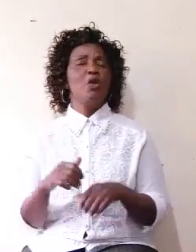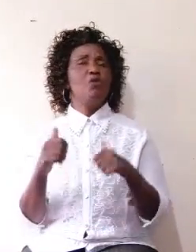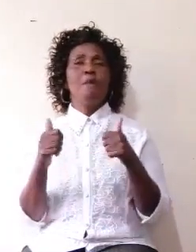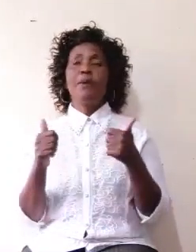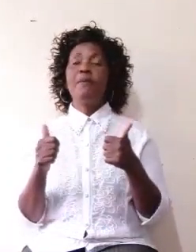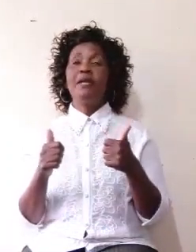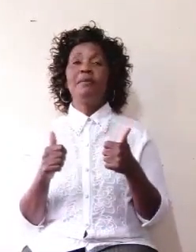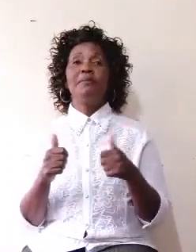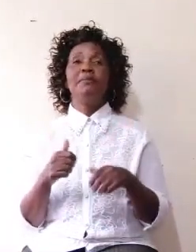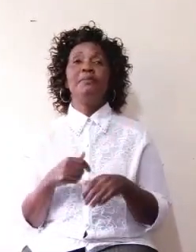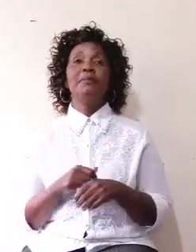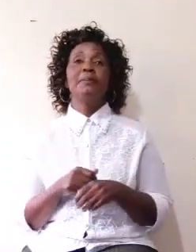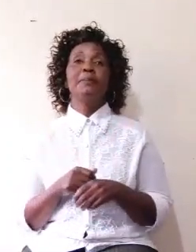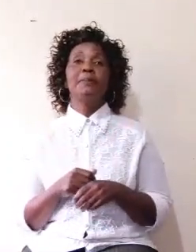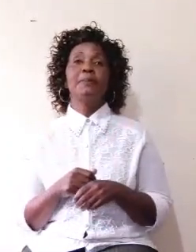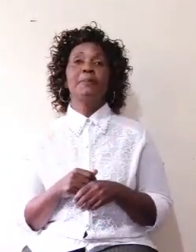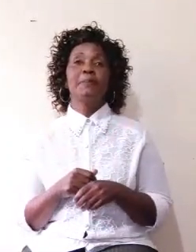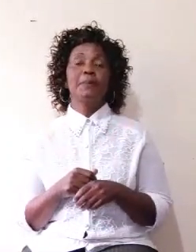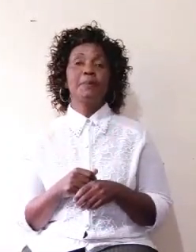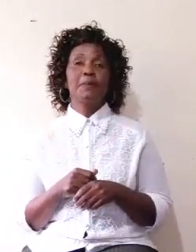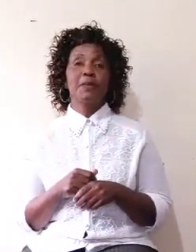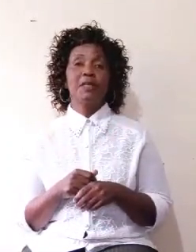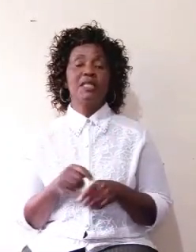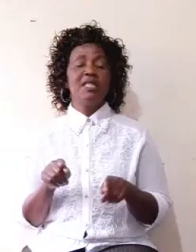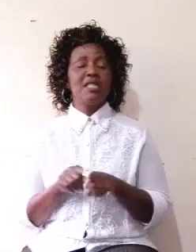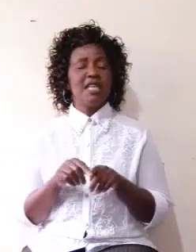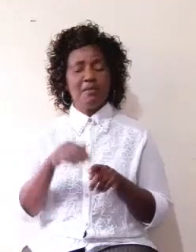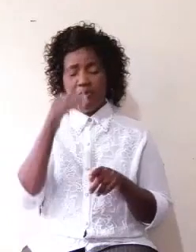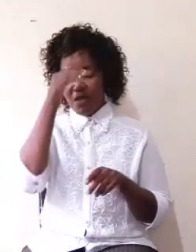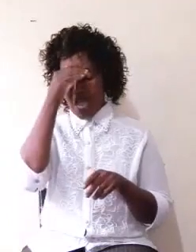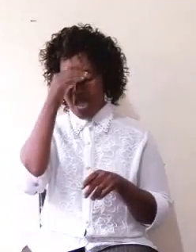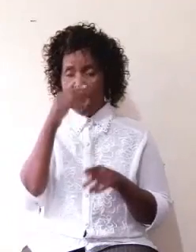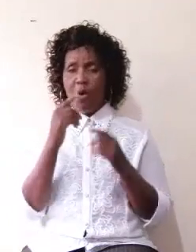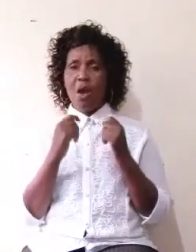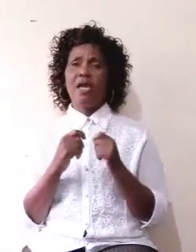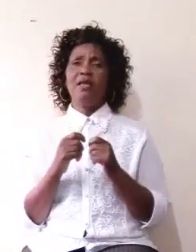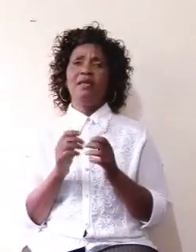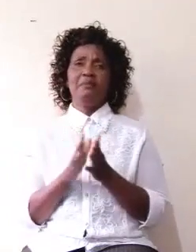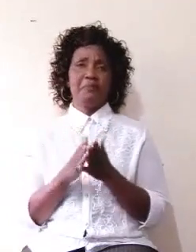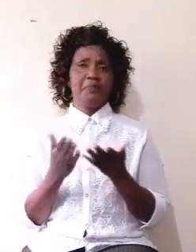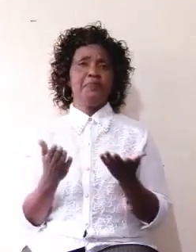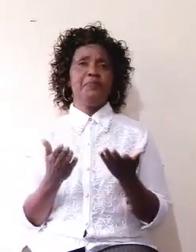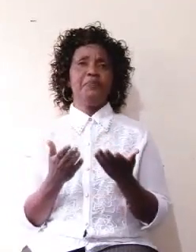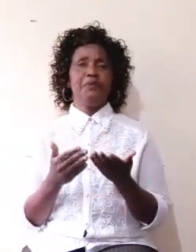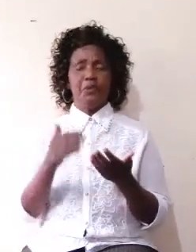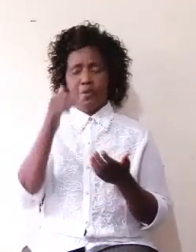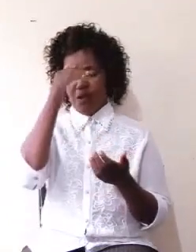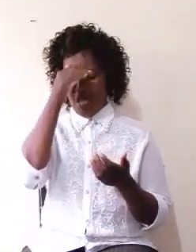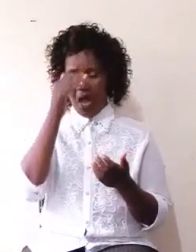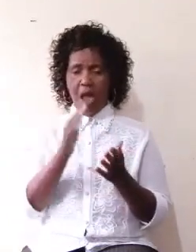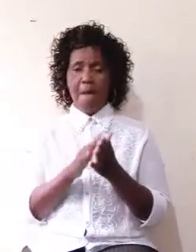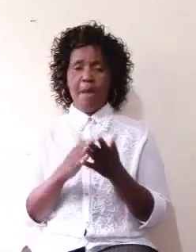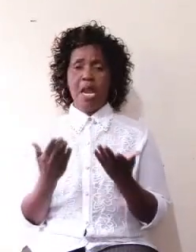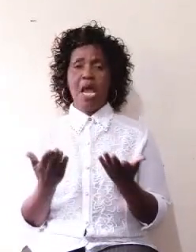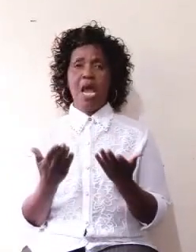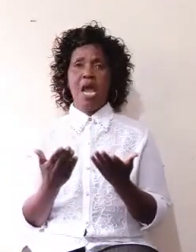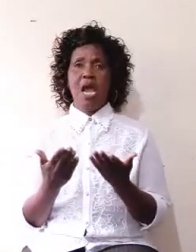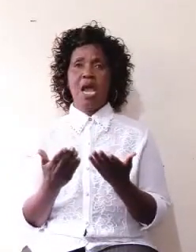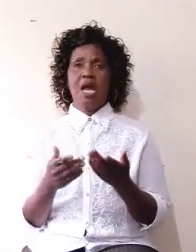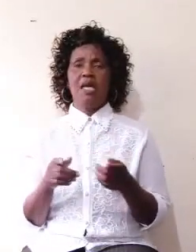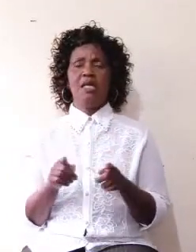nayakomana munokwadzana here mani munokwadzana mbaa unokwadza kaniwe naiwe uyo ane operation mani